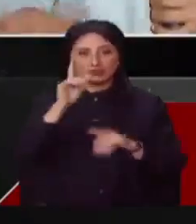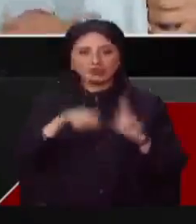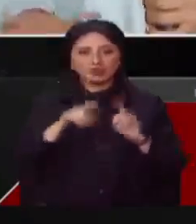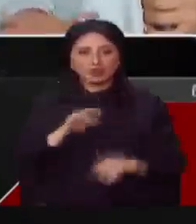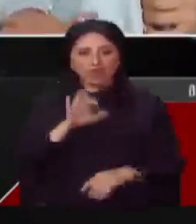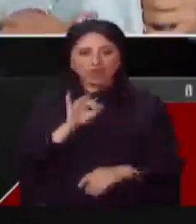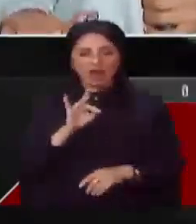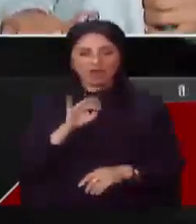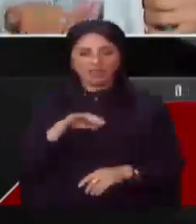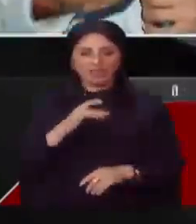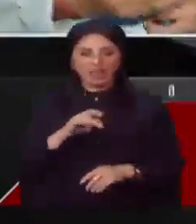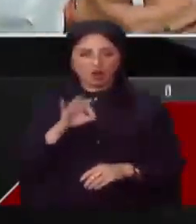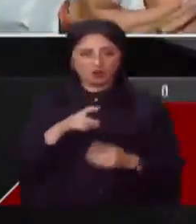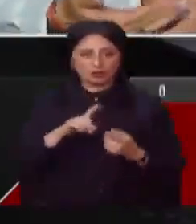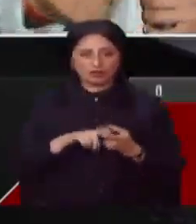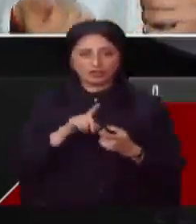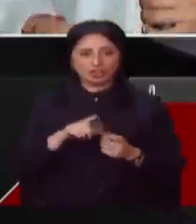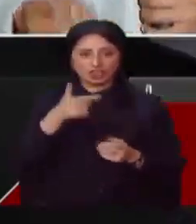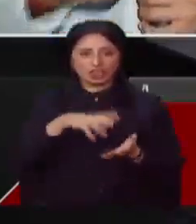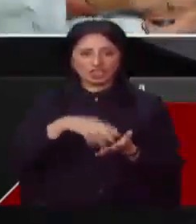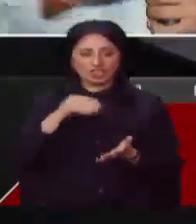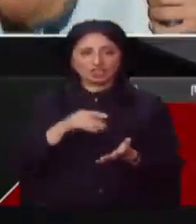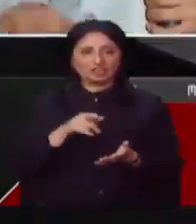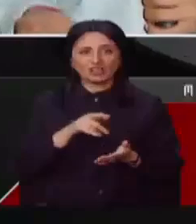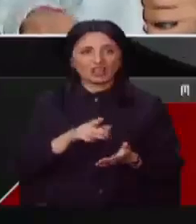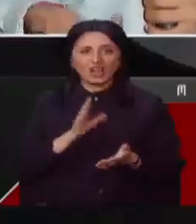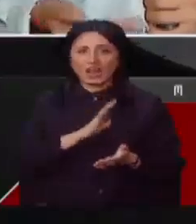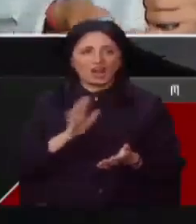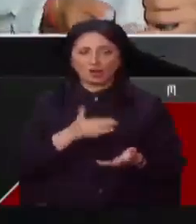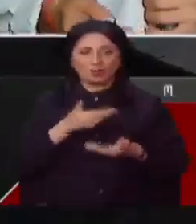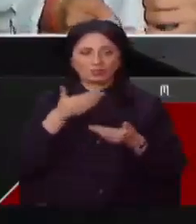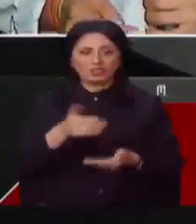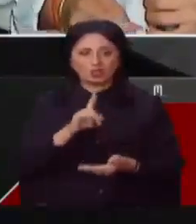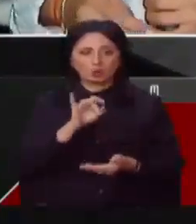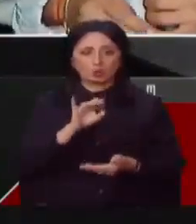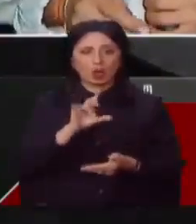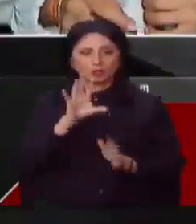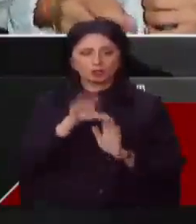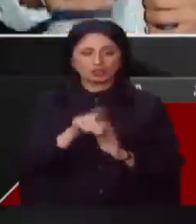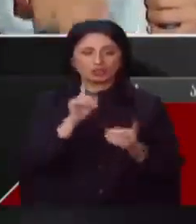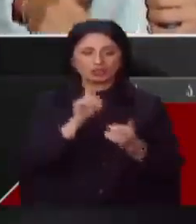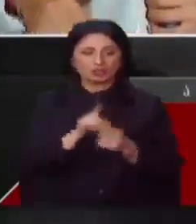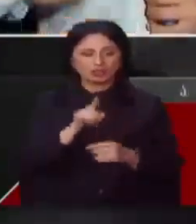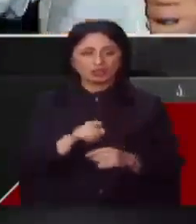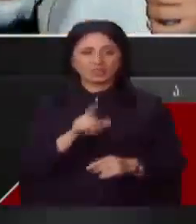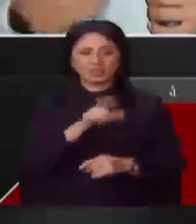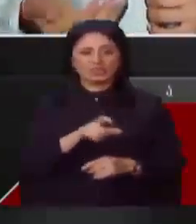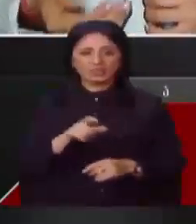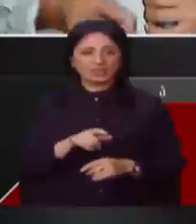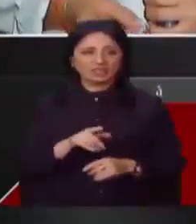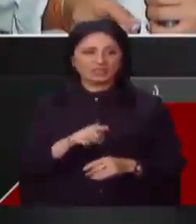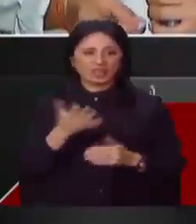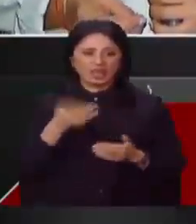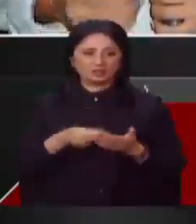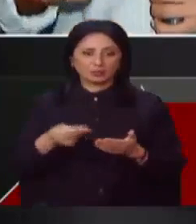ზოგადად ქარტიასთან დაკავშირებითაც გირჩი, რომელიც არ ყოფილა მიწვეული სალომე ზურაბიშვილთან შეხვედრაზე, ისინი არც